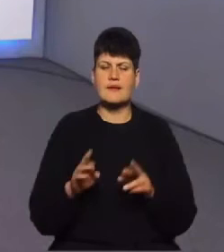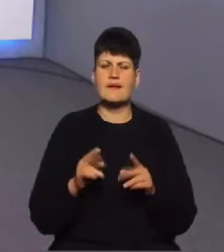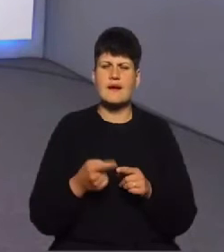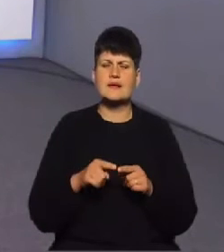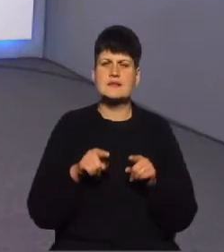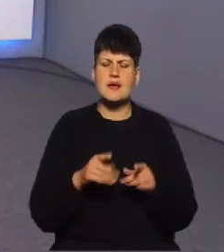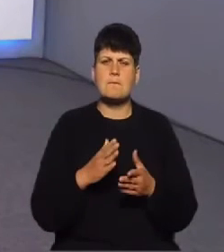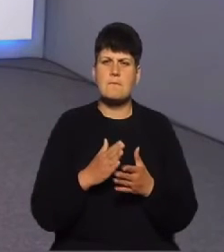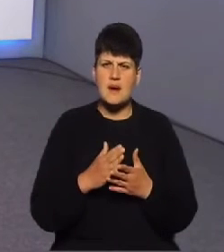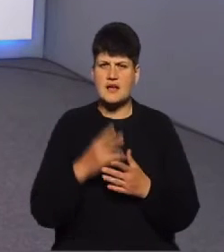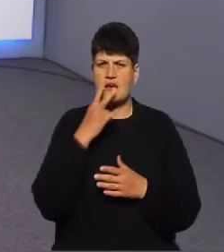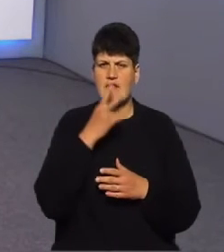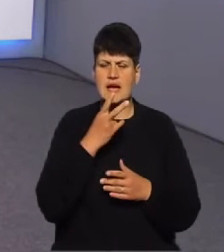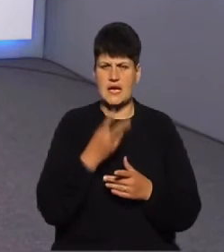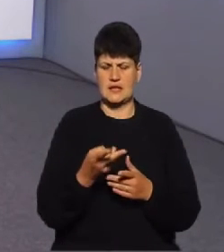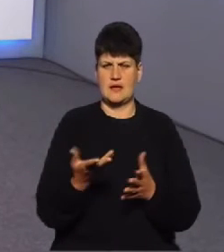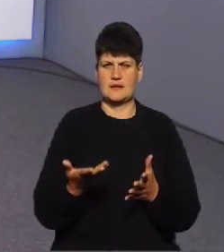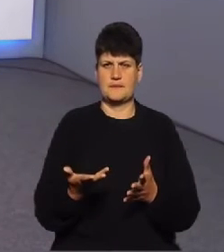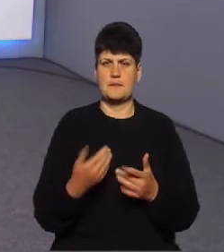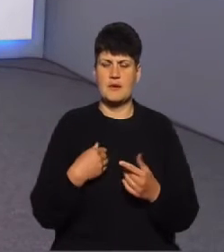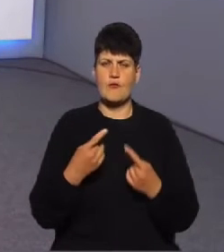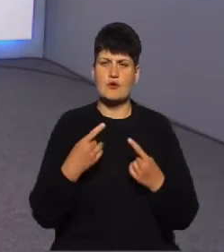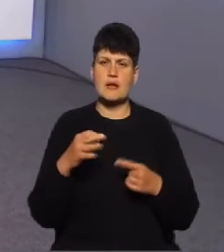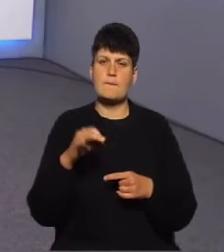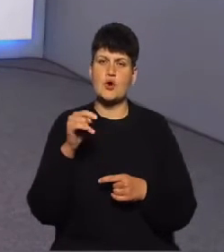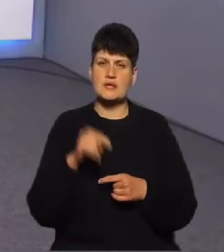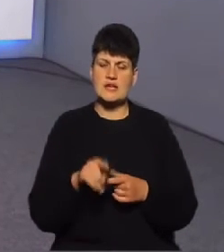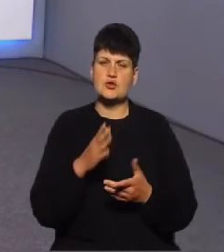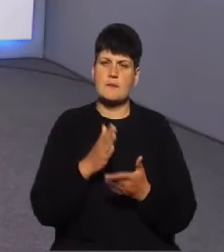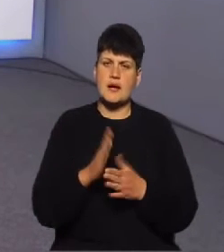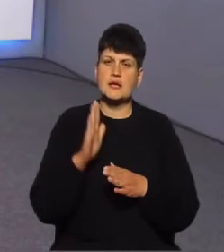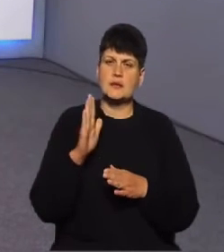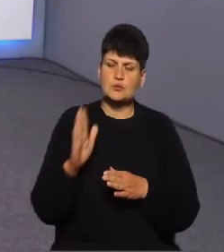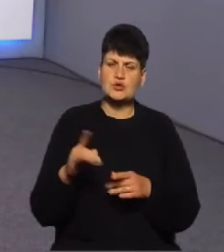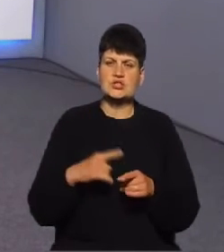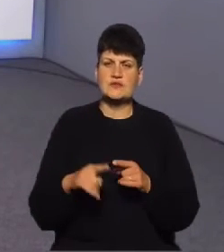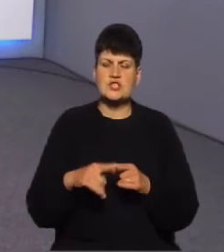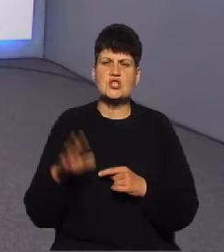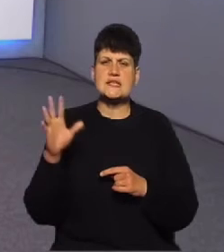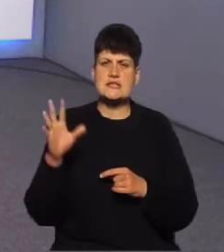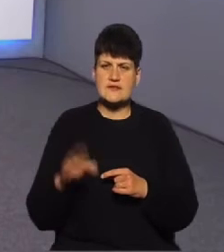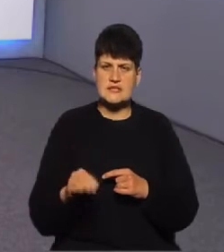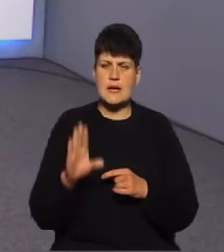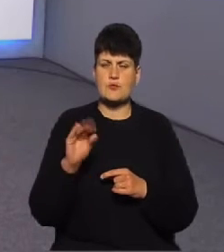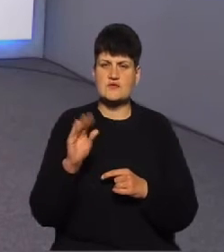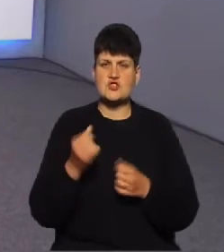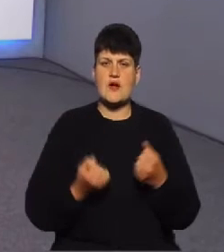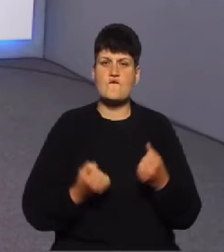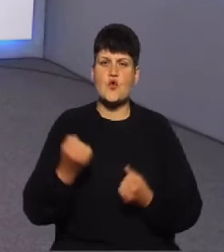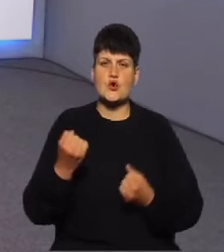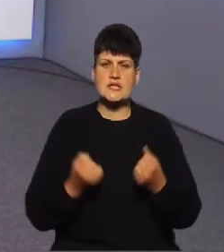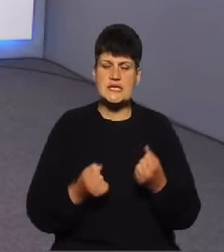виглядати логічно, скажімо так. Ми говорили про те, що має бути швидше за все посвідчення водія. Тобто якоїсь